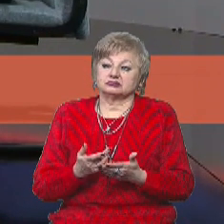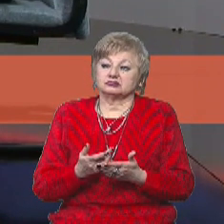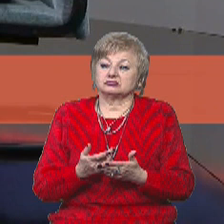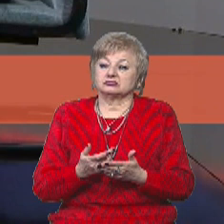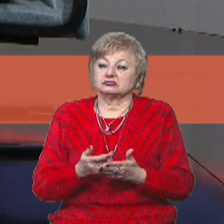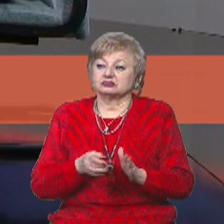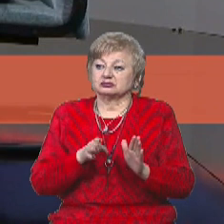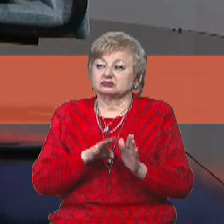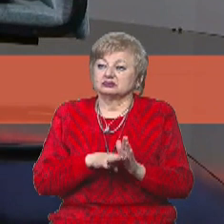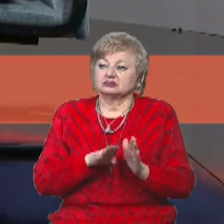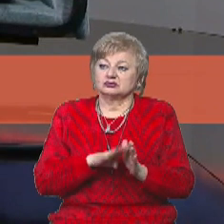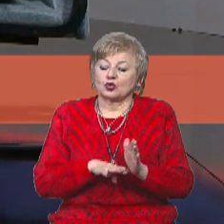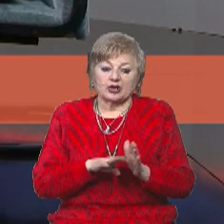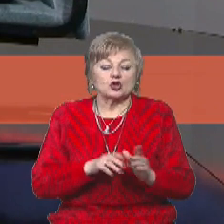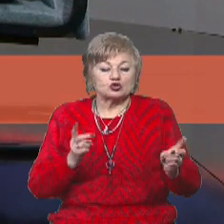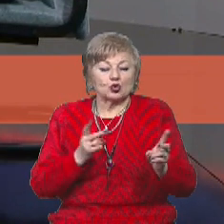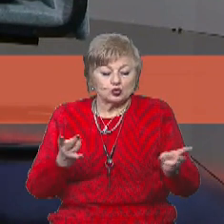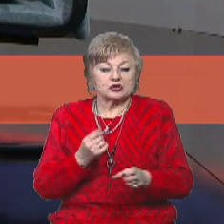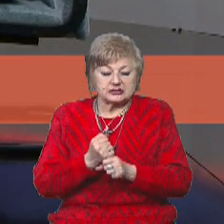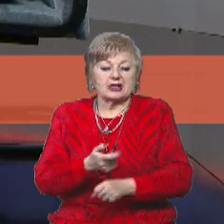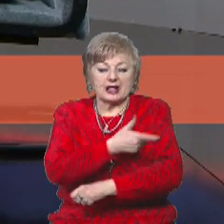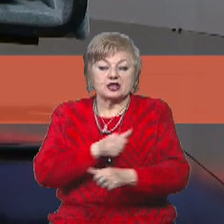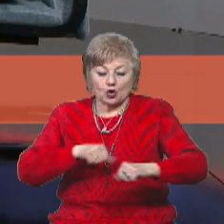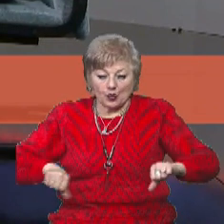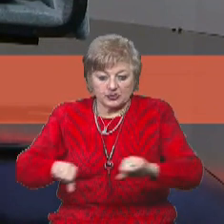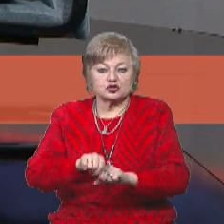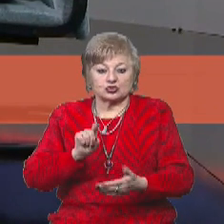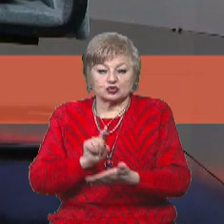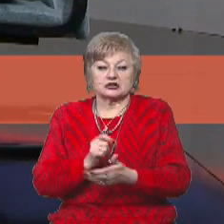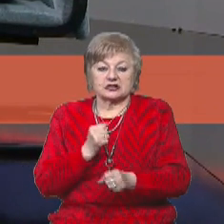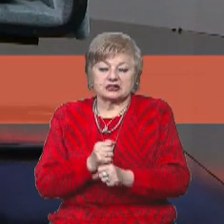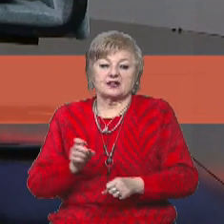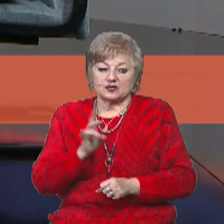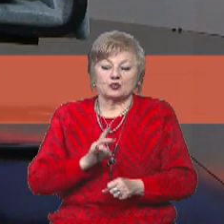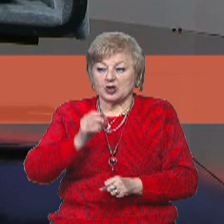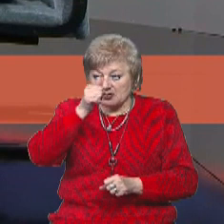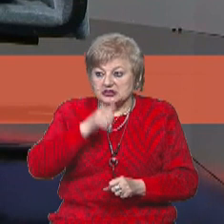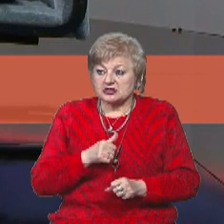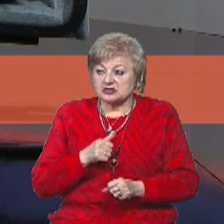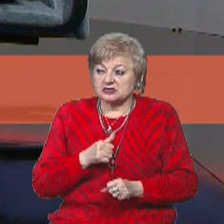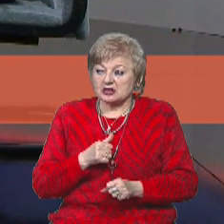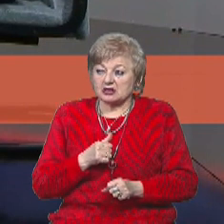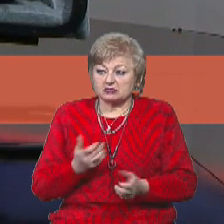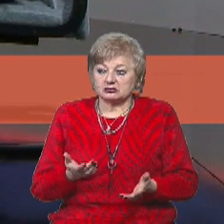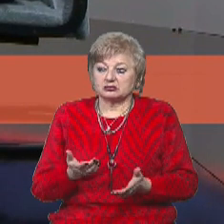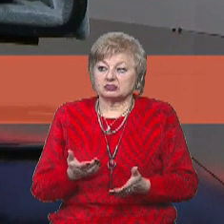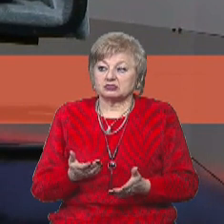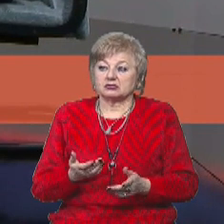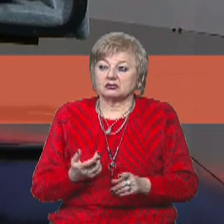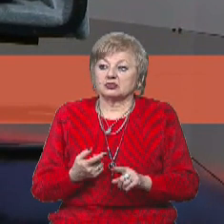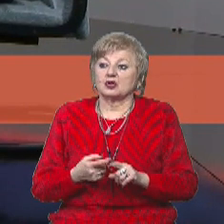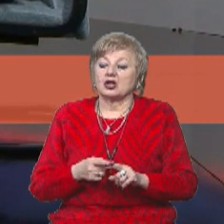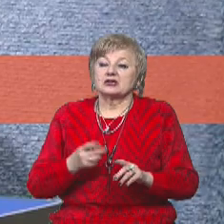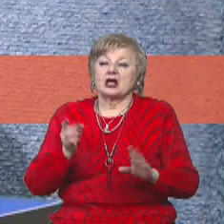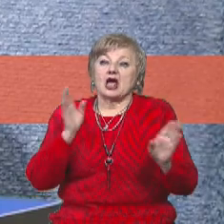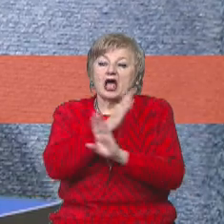Давайте скажемо, що створили комісію ще одну, і вона в листопаді має запрацювати. Пан Еделєв і пан Золотарьов її представляли, там якраз йдеться про департамент